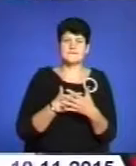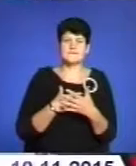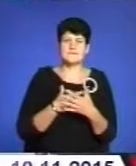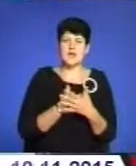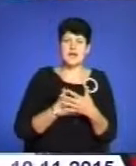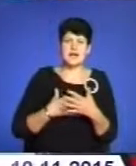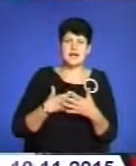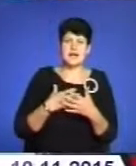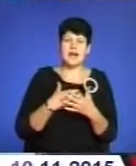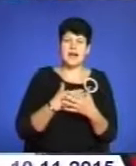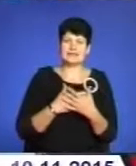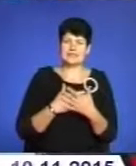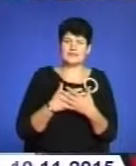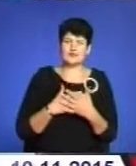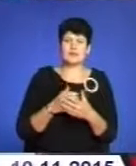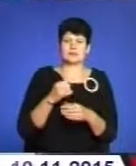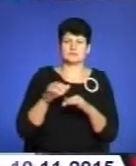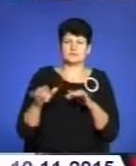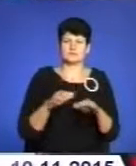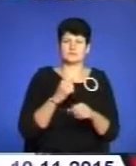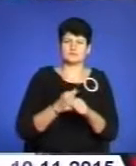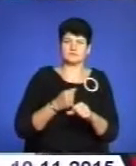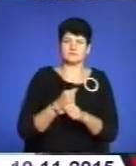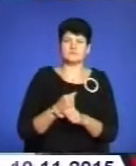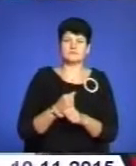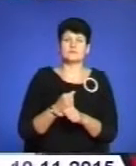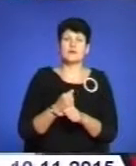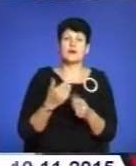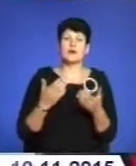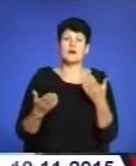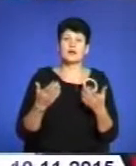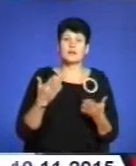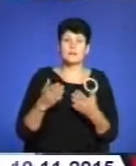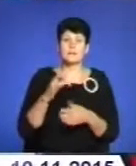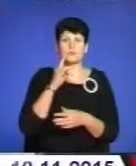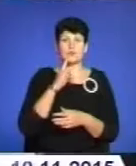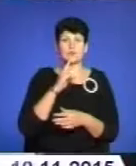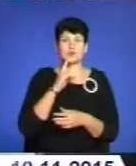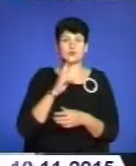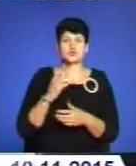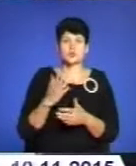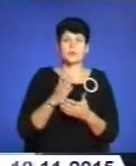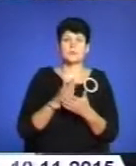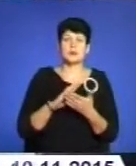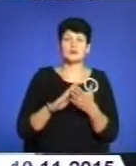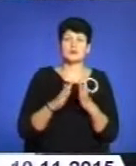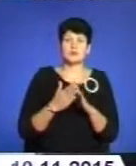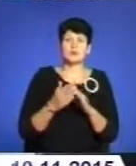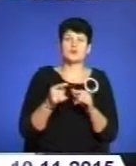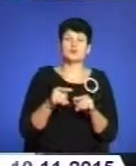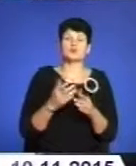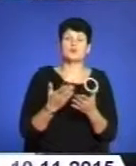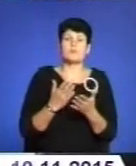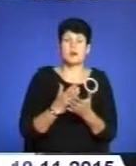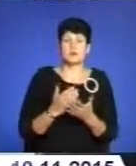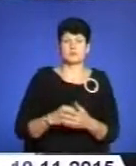рухати, проводити відповідні дії. Однак, поки що маємо ту ситуацію, яку маємо.